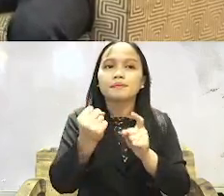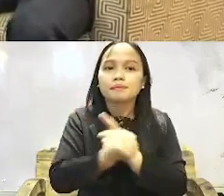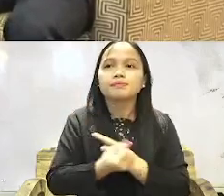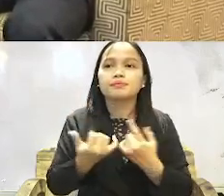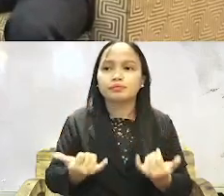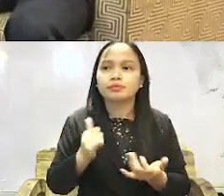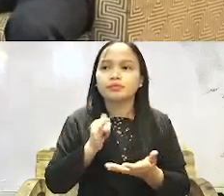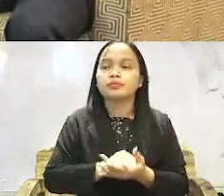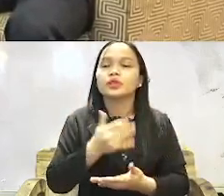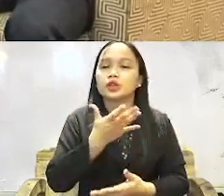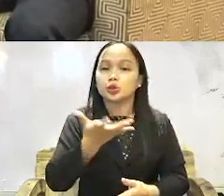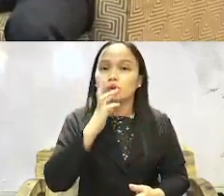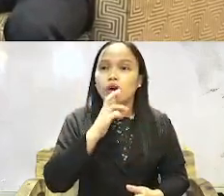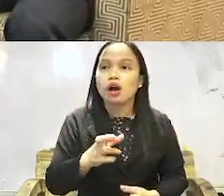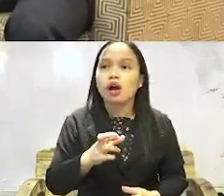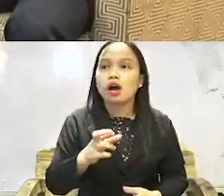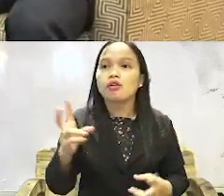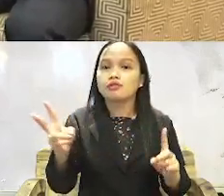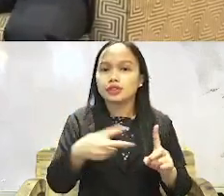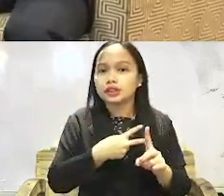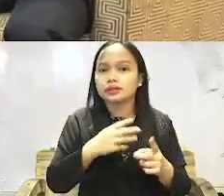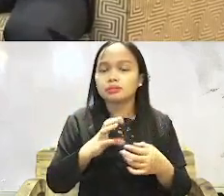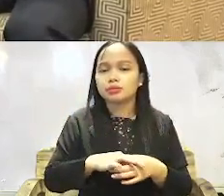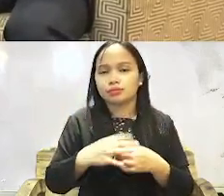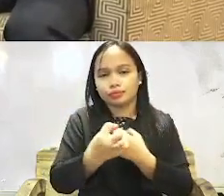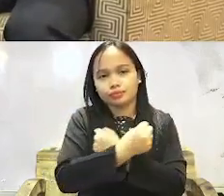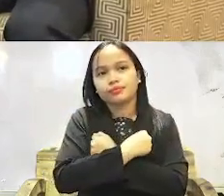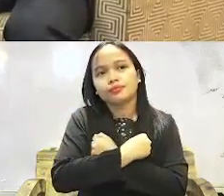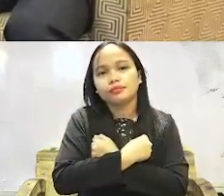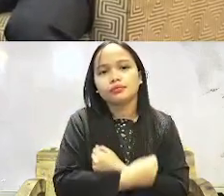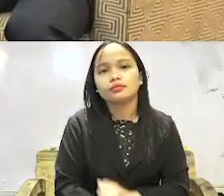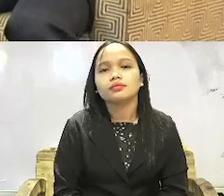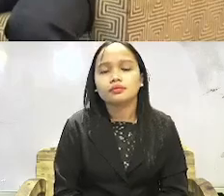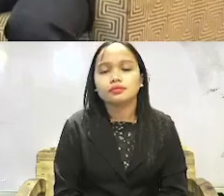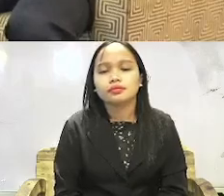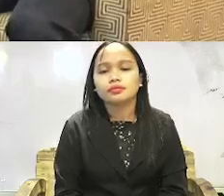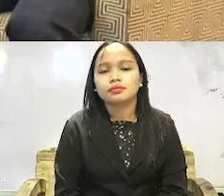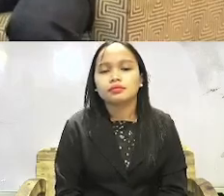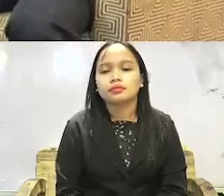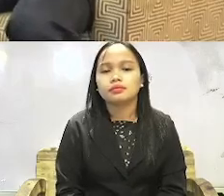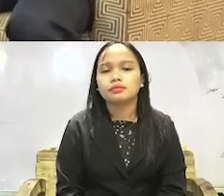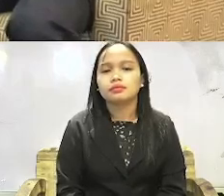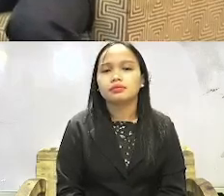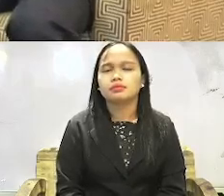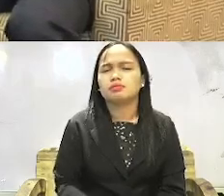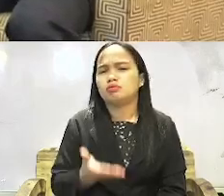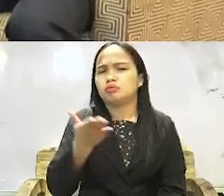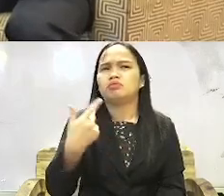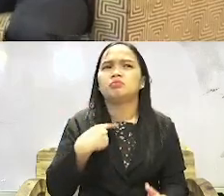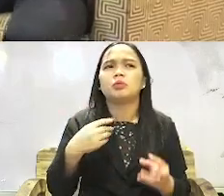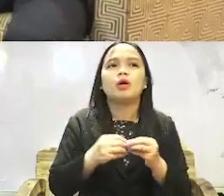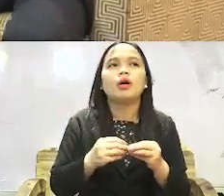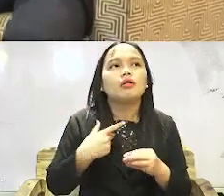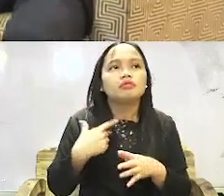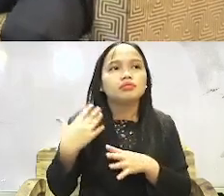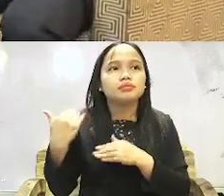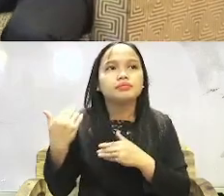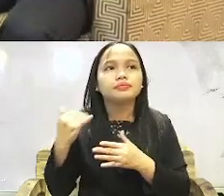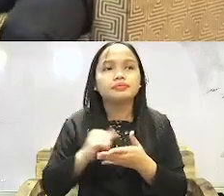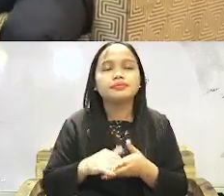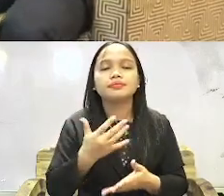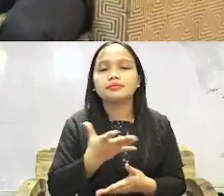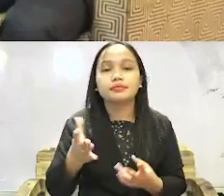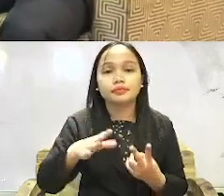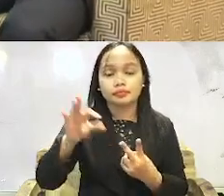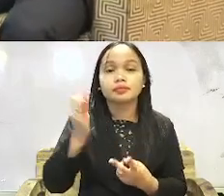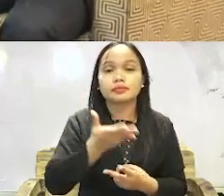ninyo that you are a victim of love. Okay, sabi ko nga sa inyo, mas may pag-asa pa na matatanggap mo